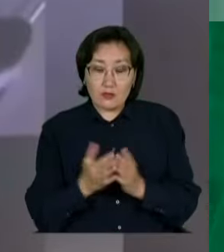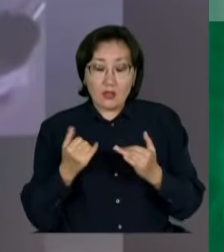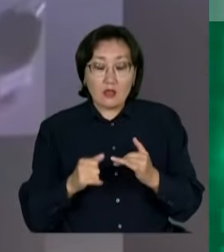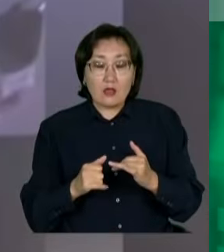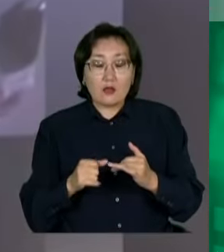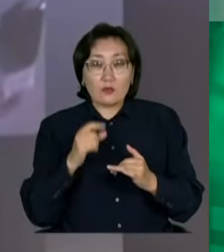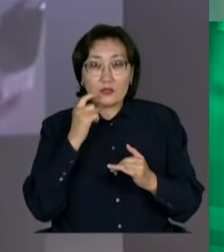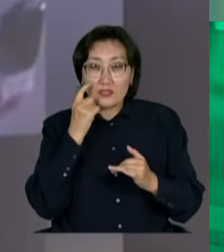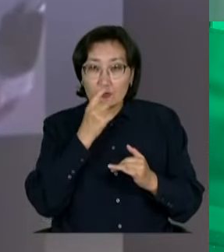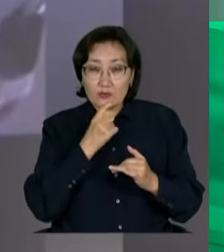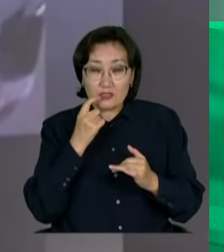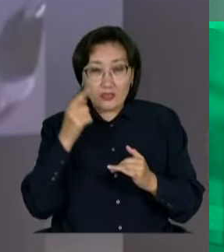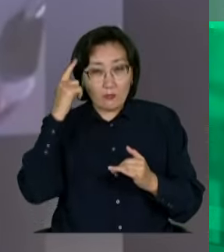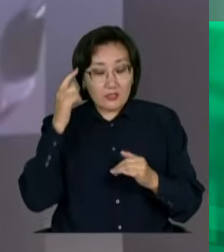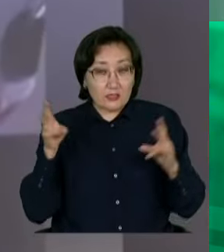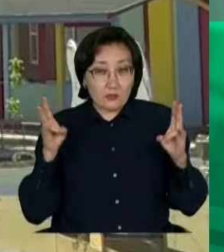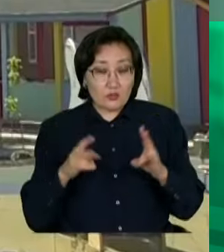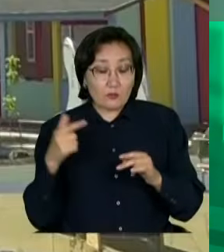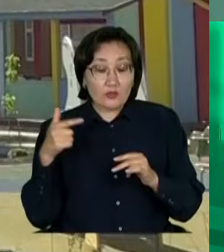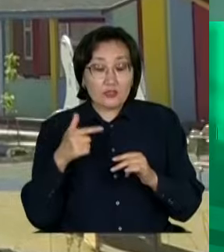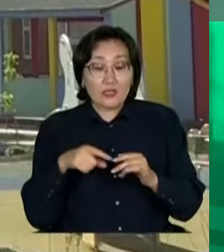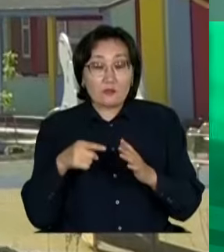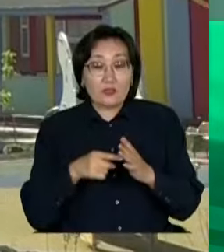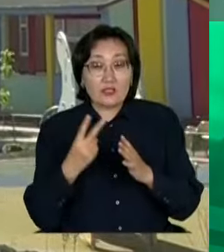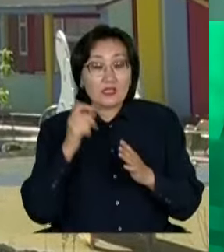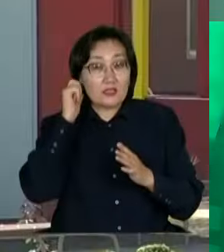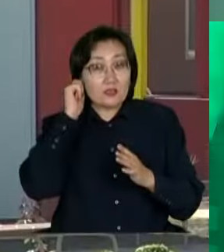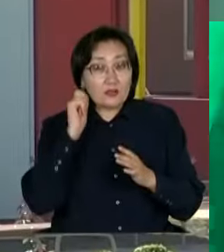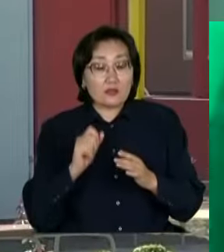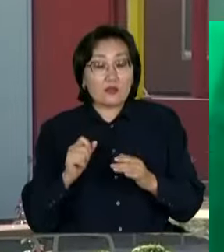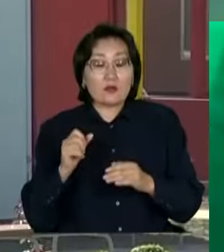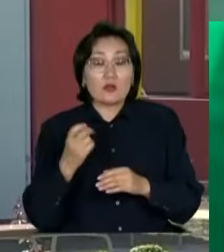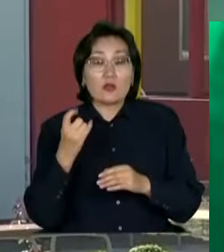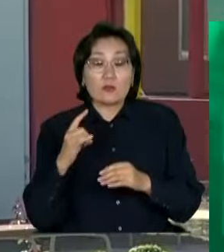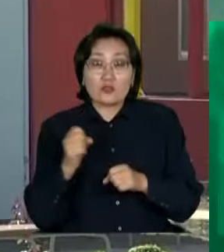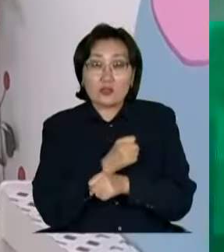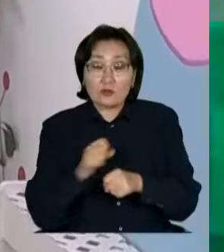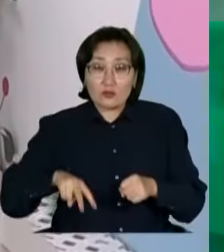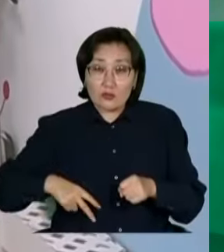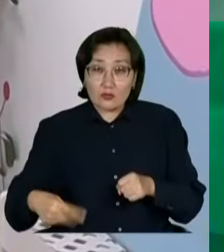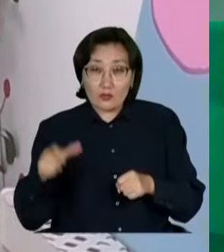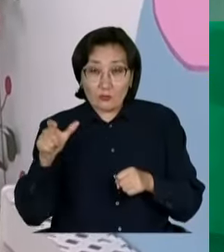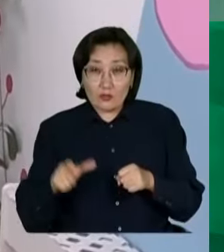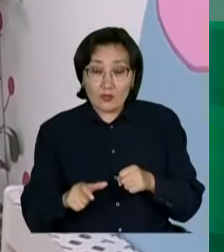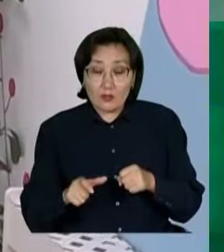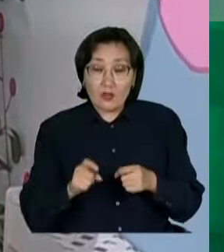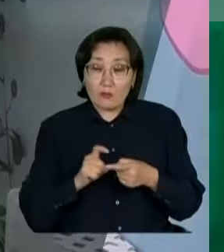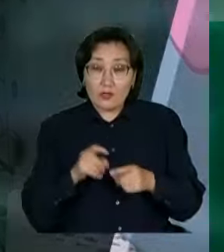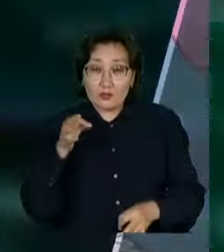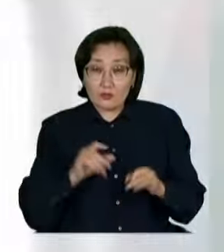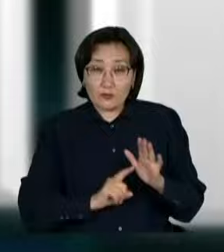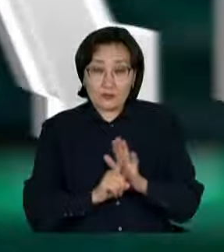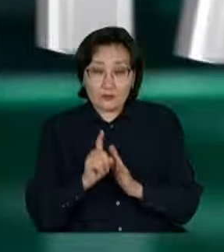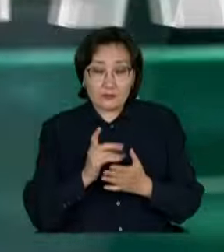Ерні ісіп, маңдайына зақым келген, Атырауда 2 жасар бүлдіршінге қол көтерген тәрбиешінің үстінен қылмыстық іс қозғалды.